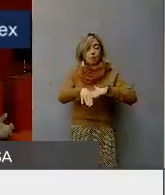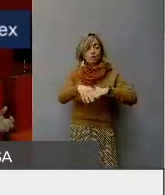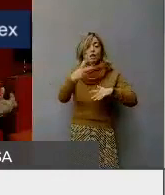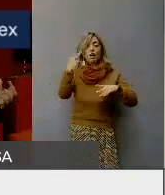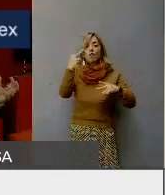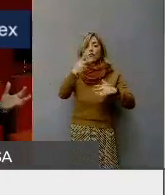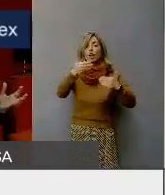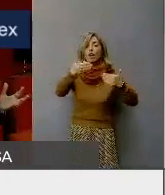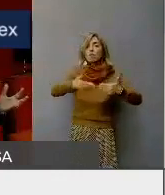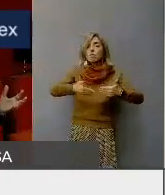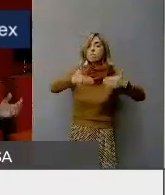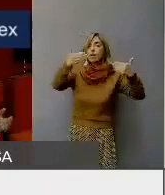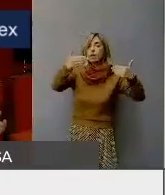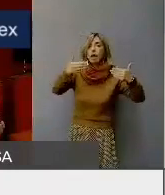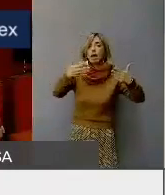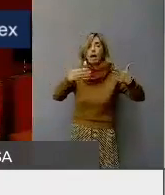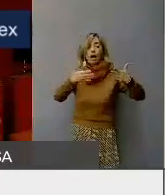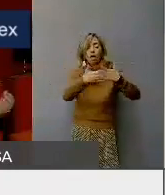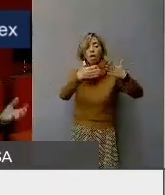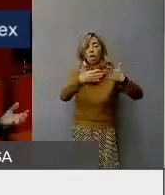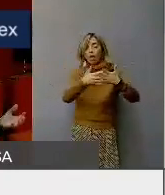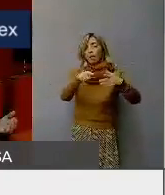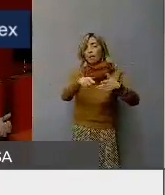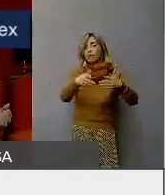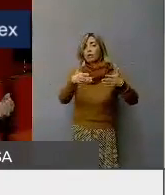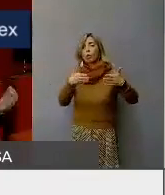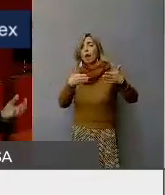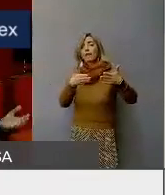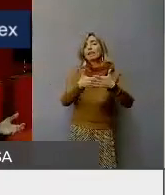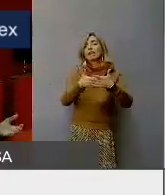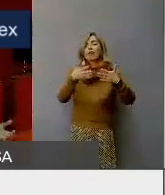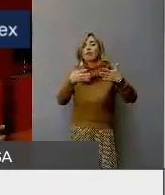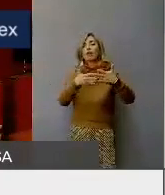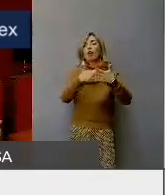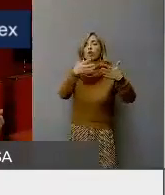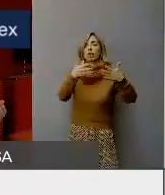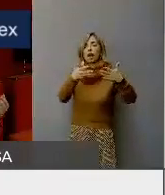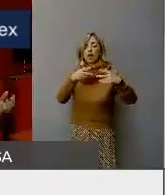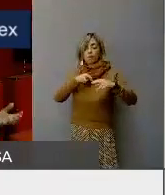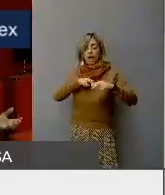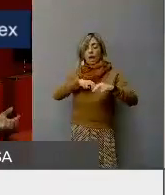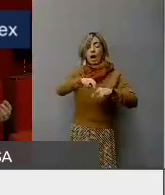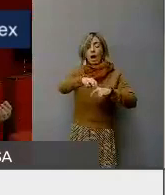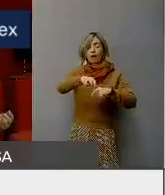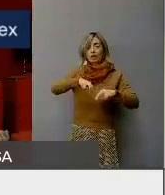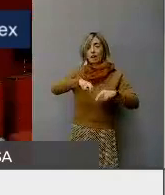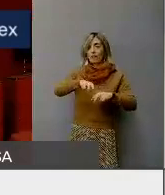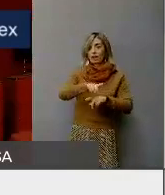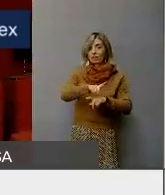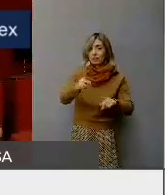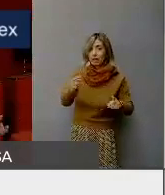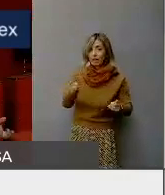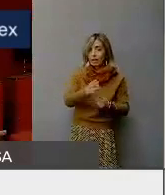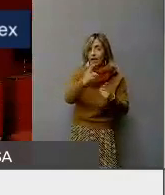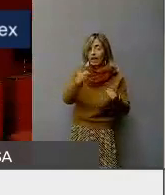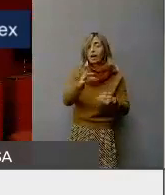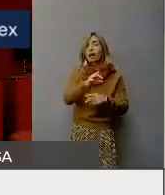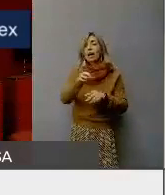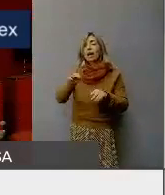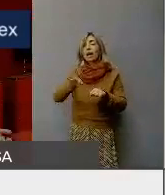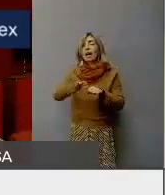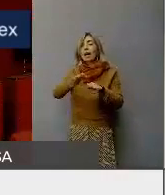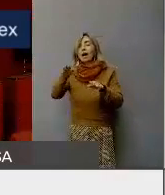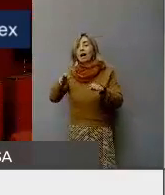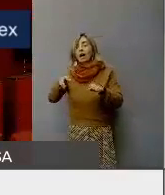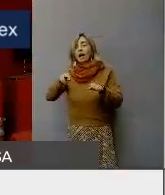oggettive a non attraversare a non scendere a non capire perchè uno deve sbattere o